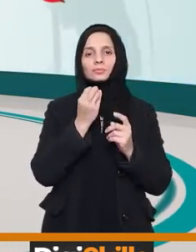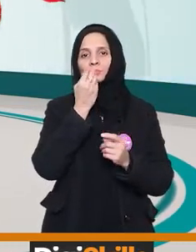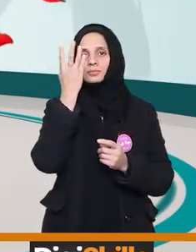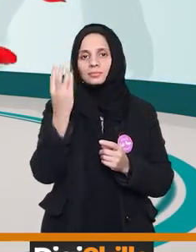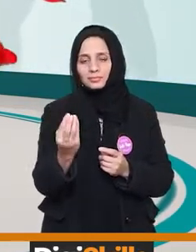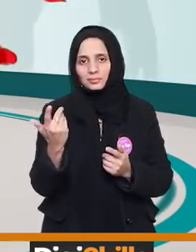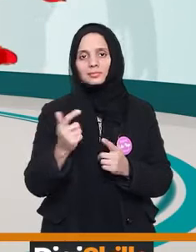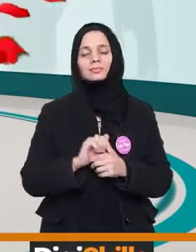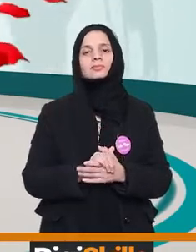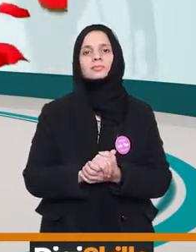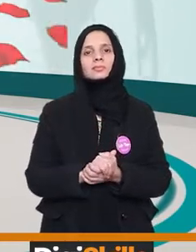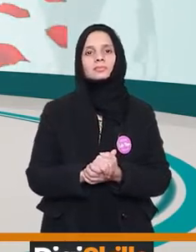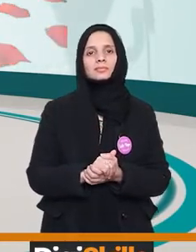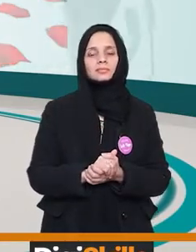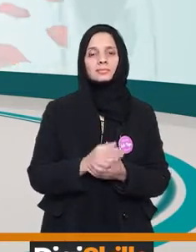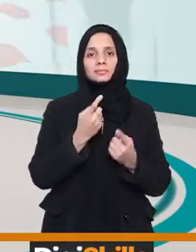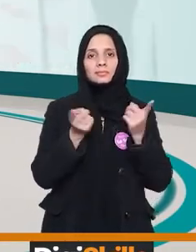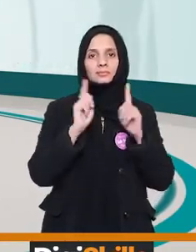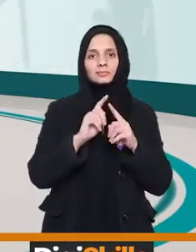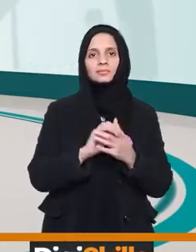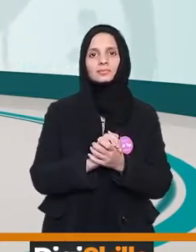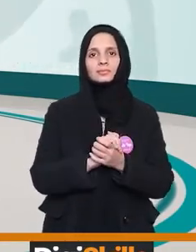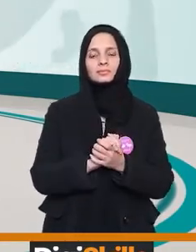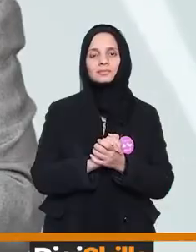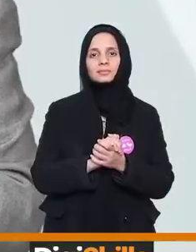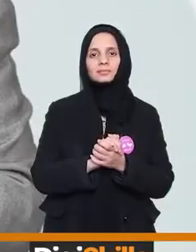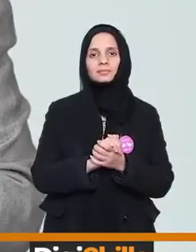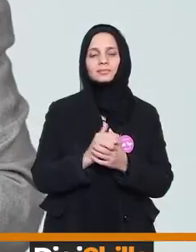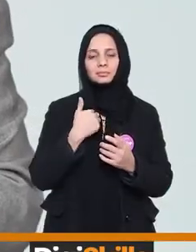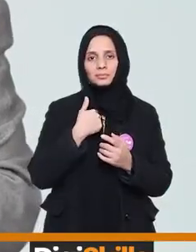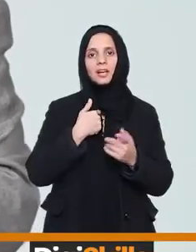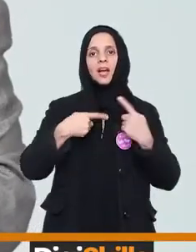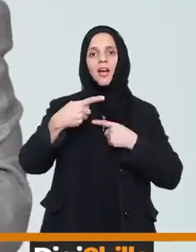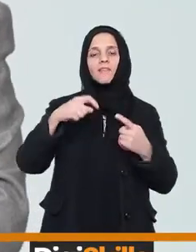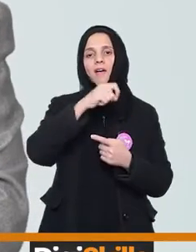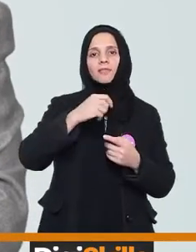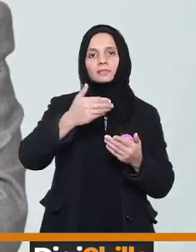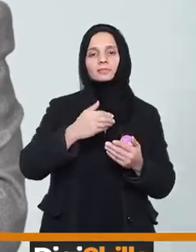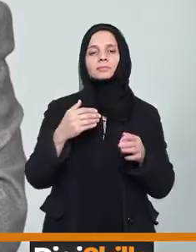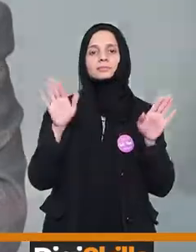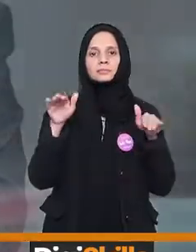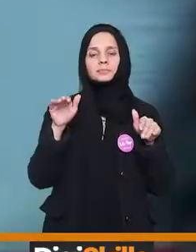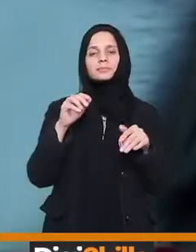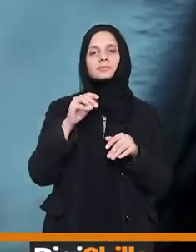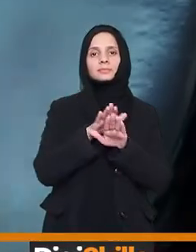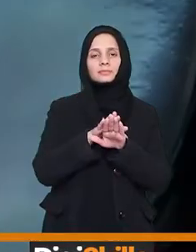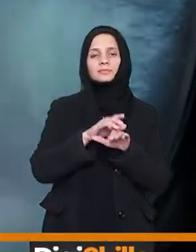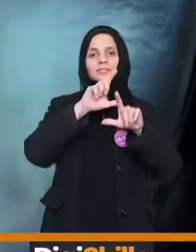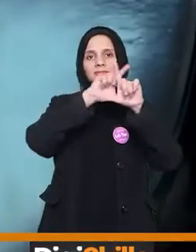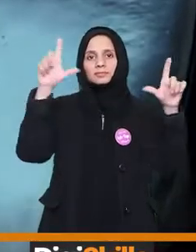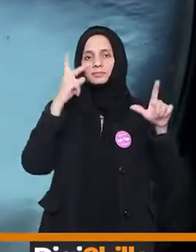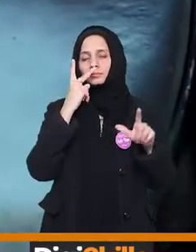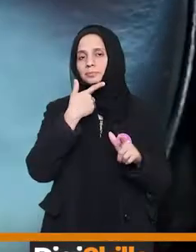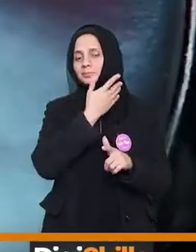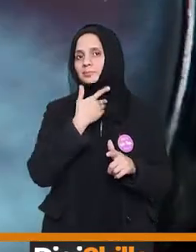میں گلاب کی خوشبو کا ہونا، کمرے میں نے اپنے دفتر میں فش پونڈ رکھا ہوا ہے، چھوٹا